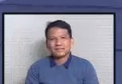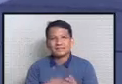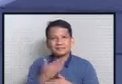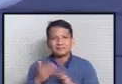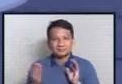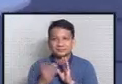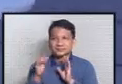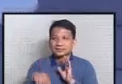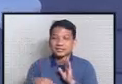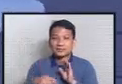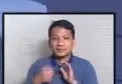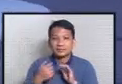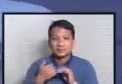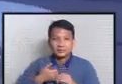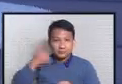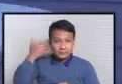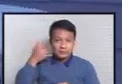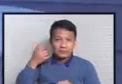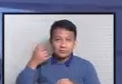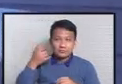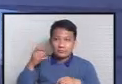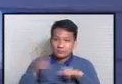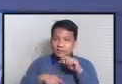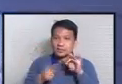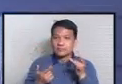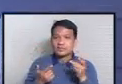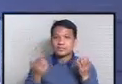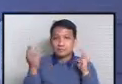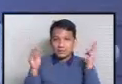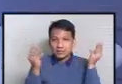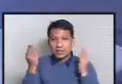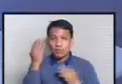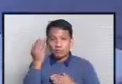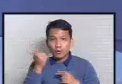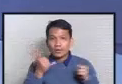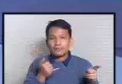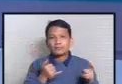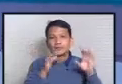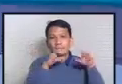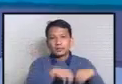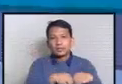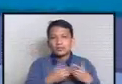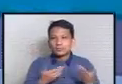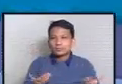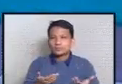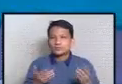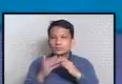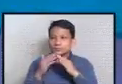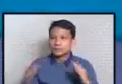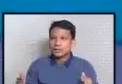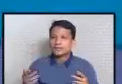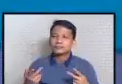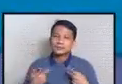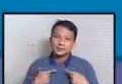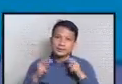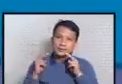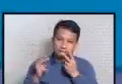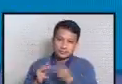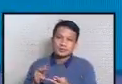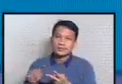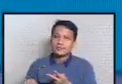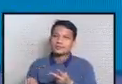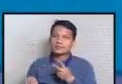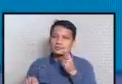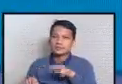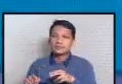Posibleng maharap sa bitay ang isa nating kababayan sa Malaysia matapos makalaboso sa isang bahay kung saan